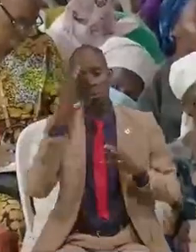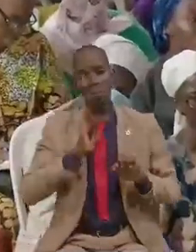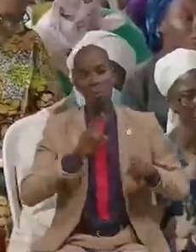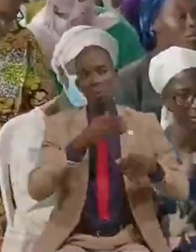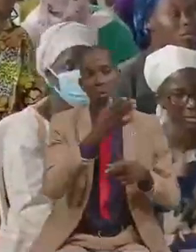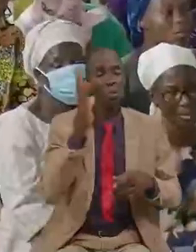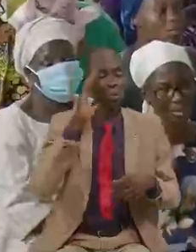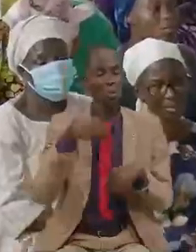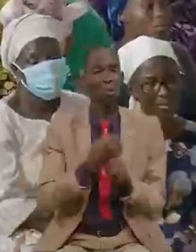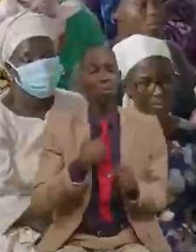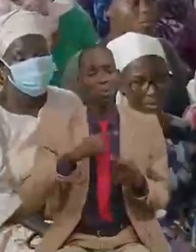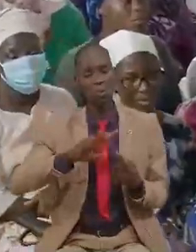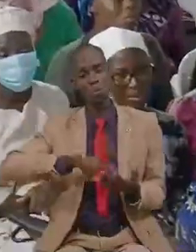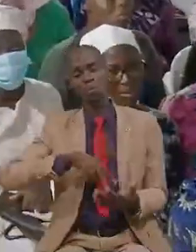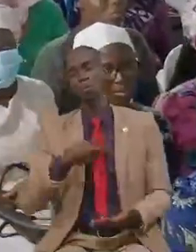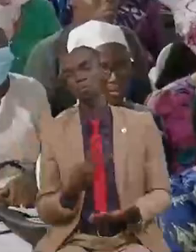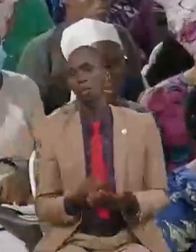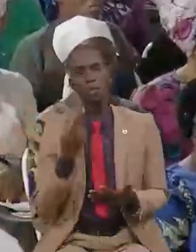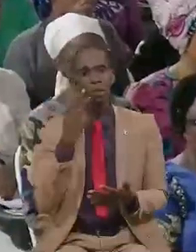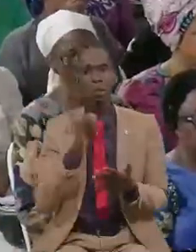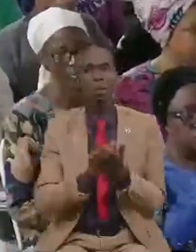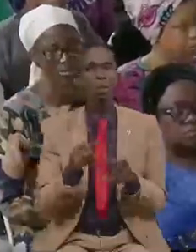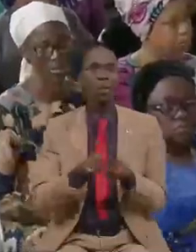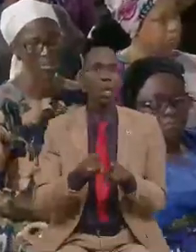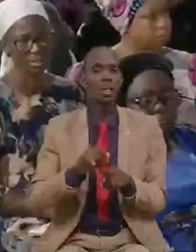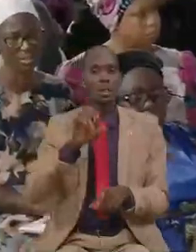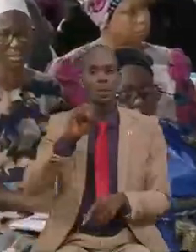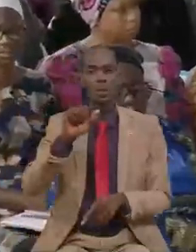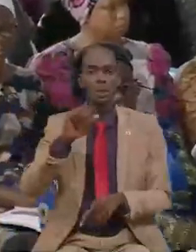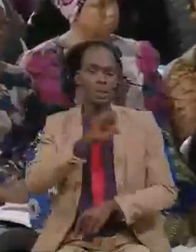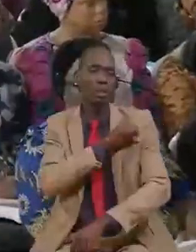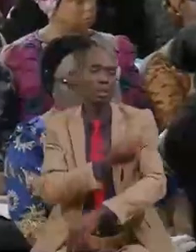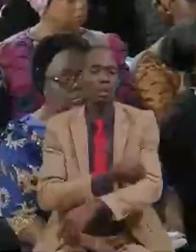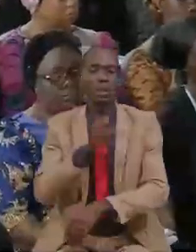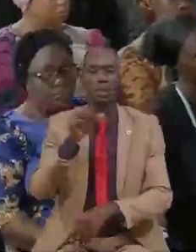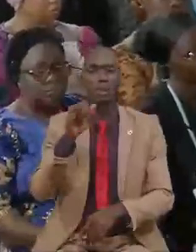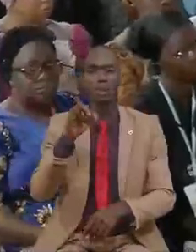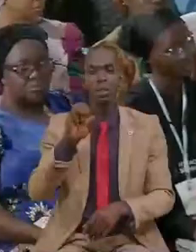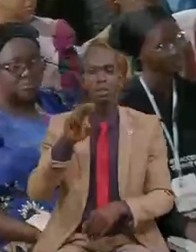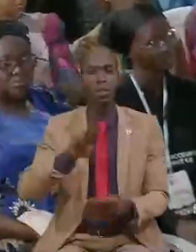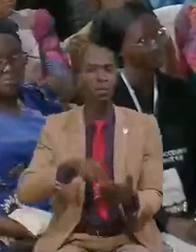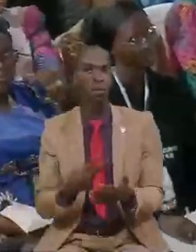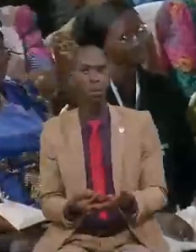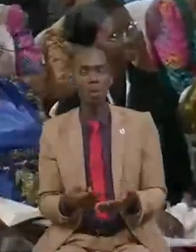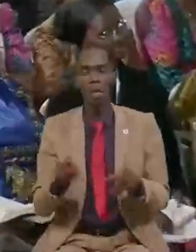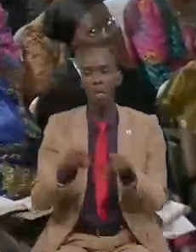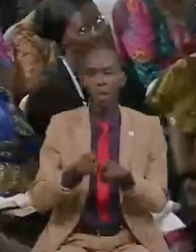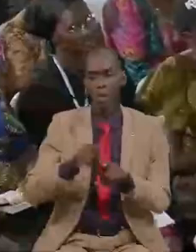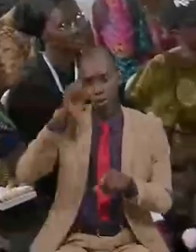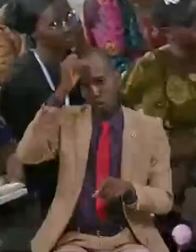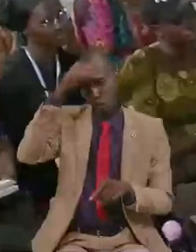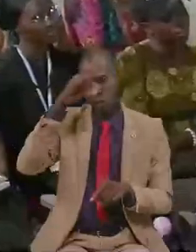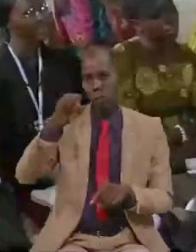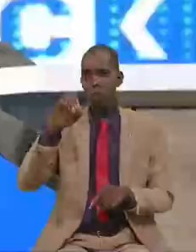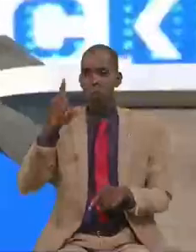renversé l'autre, et celui-là a fait tomber Samson, l'autre a fait tomber Samson. Tu n'es pas Salomon, tu n'es pas Samson, tu n'es pas Saül, ils ne vont